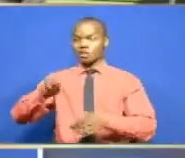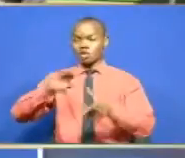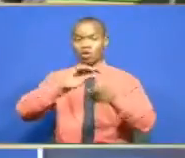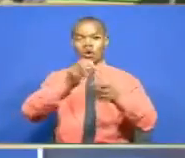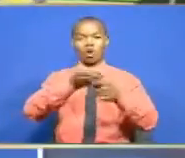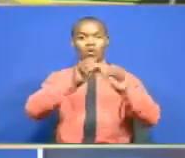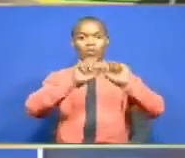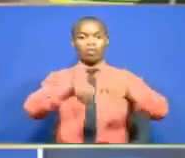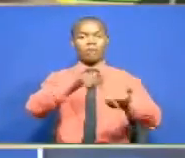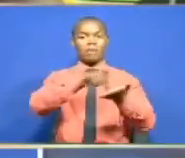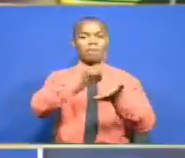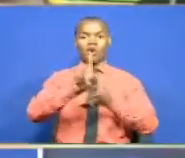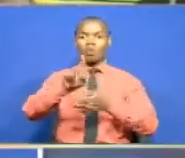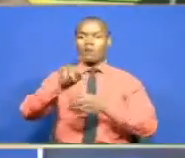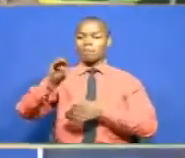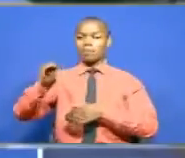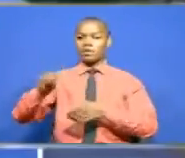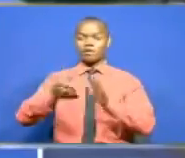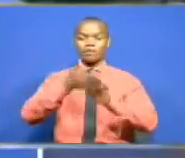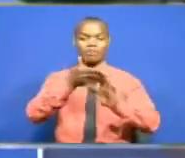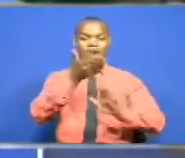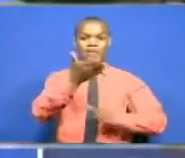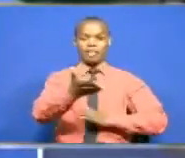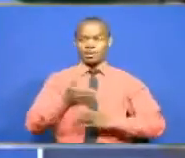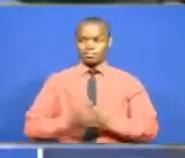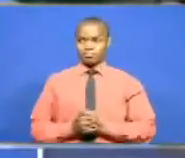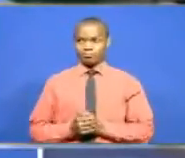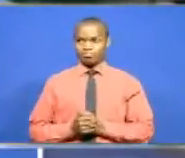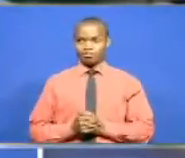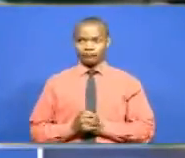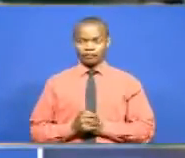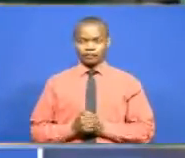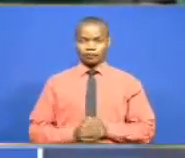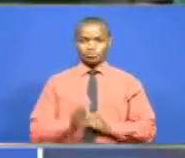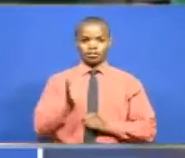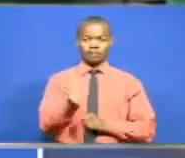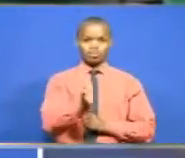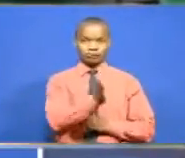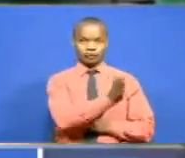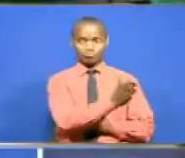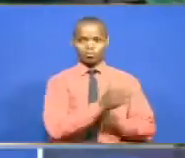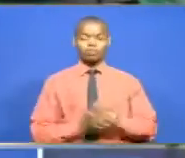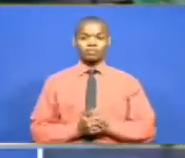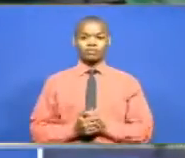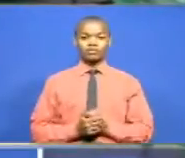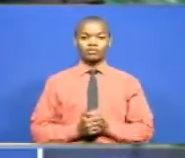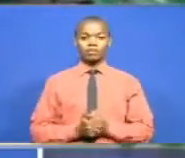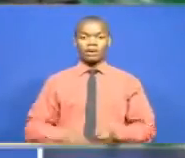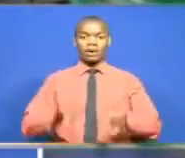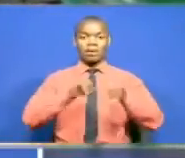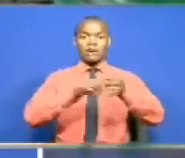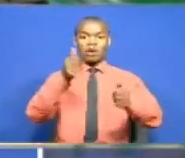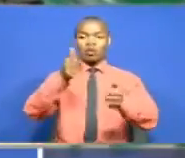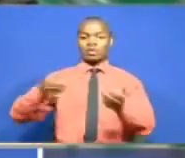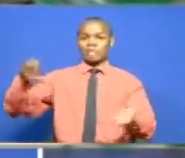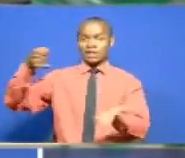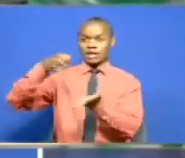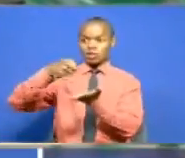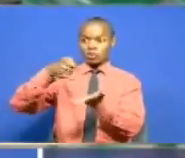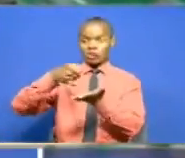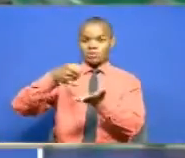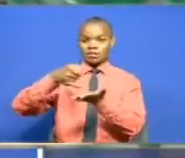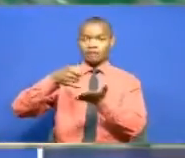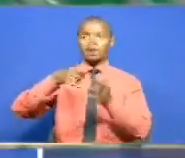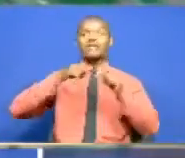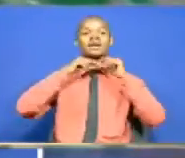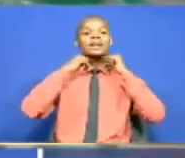milioni 1 pesa taslim. Hatimaye, kashfa ya kimapenzi inayomhusisha kasisi mmoja wa